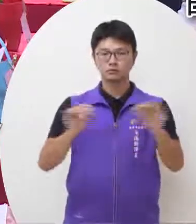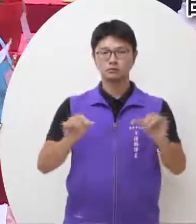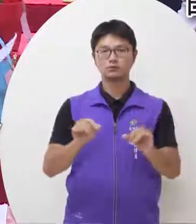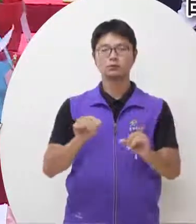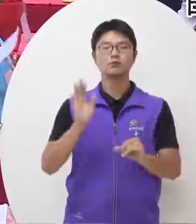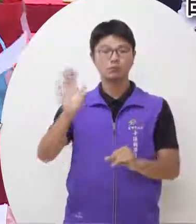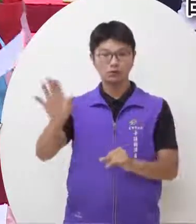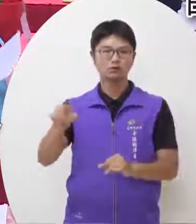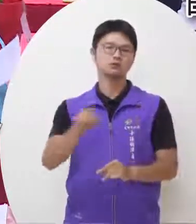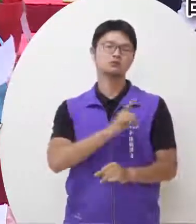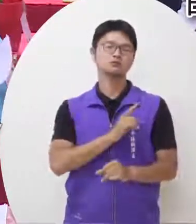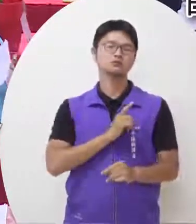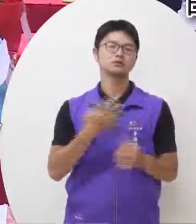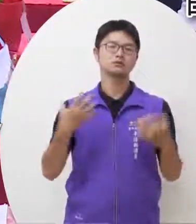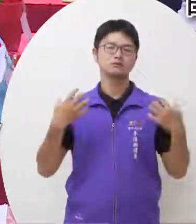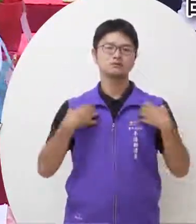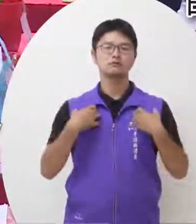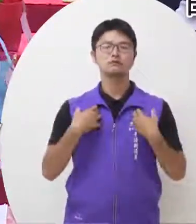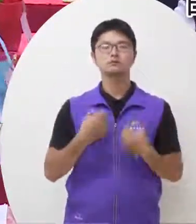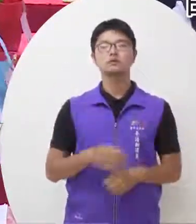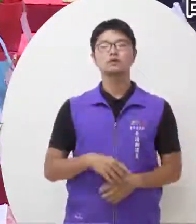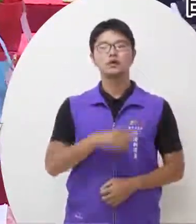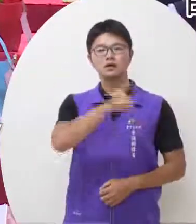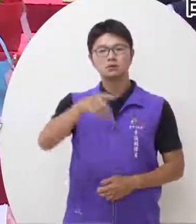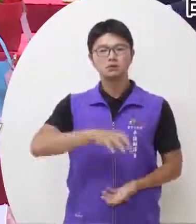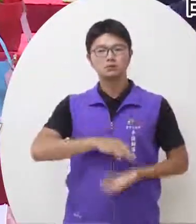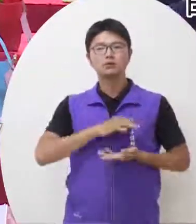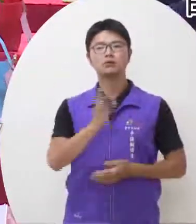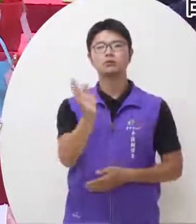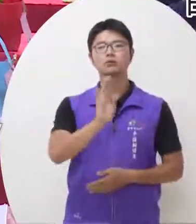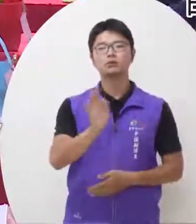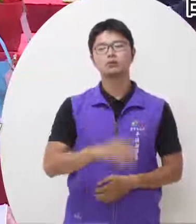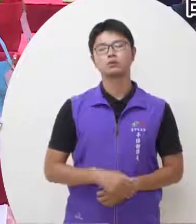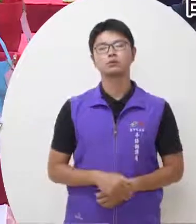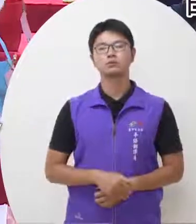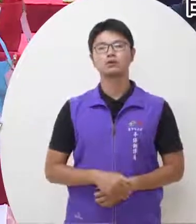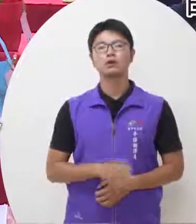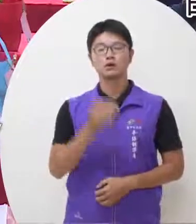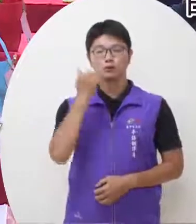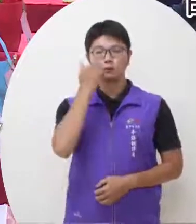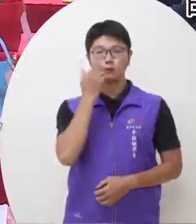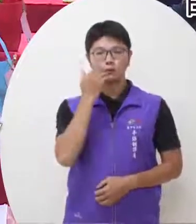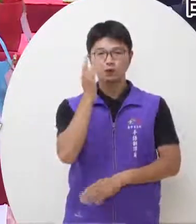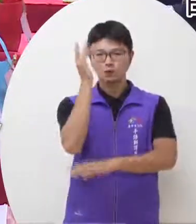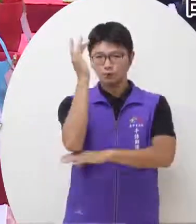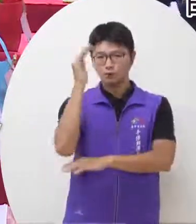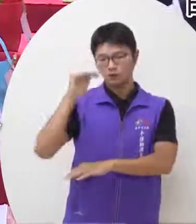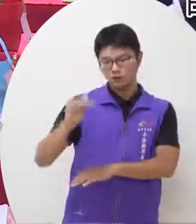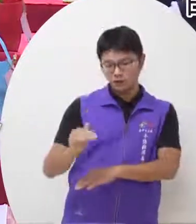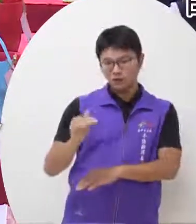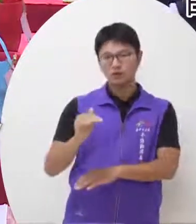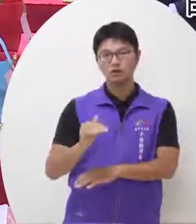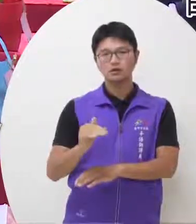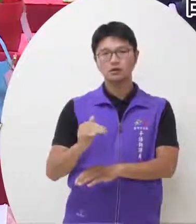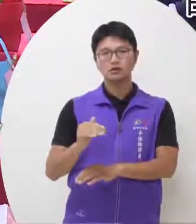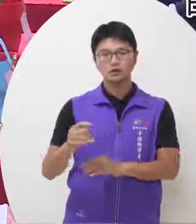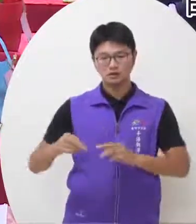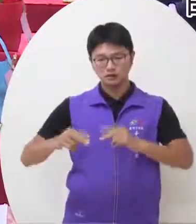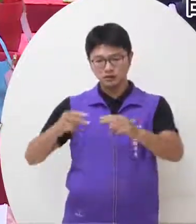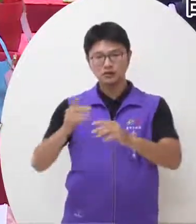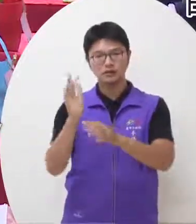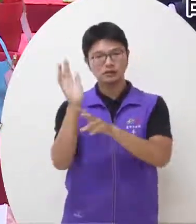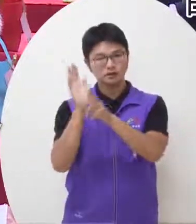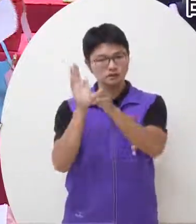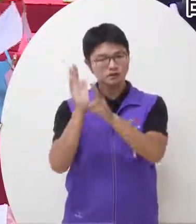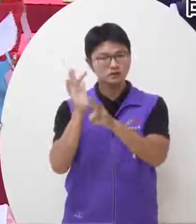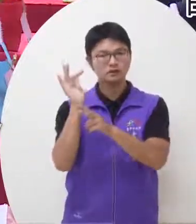处不过这个部分我也请大家不要担心，因为比较矮的比较好照顾的，我想教育局他们部分他们会